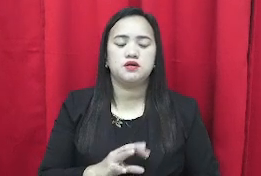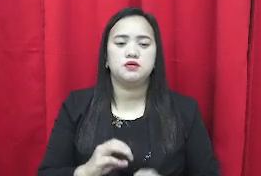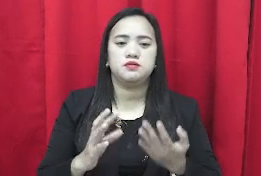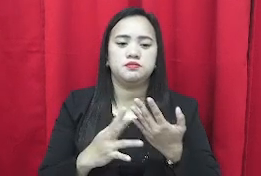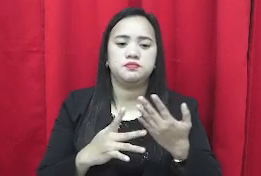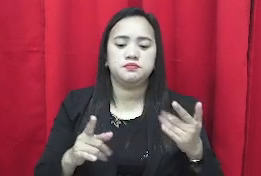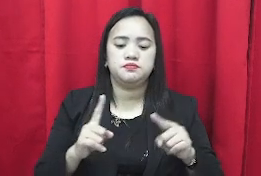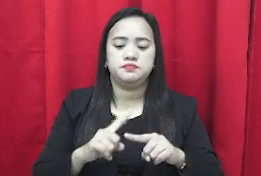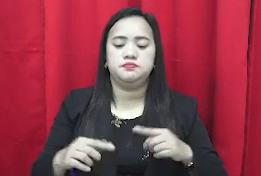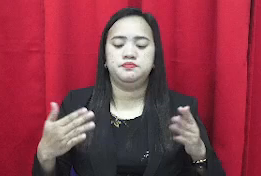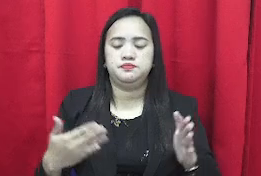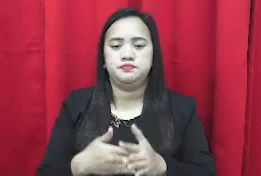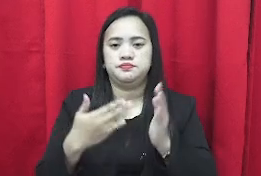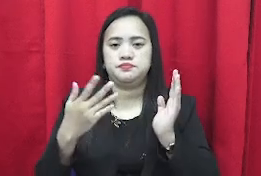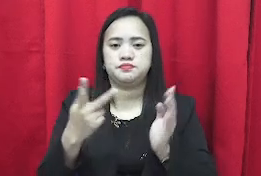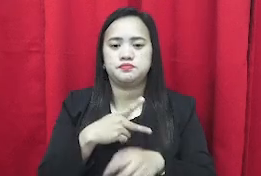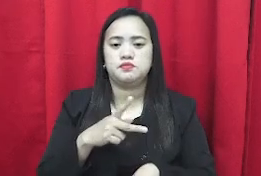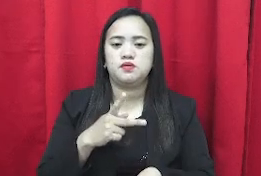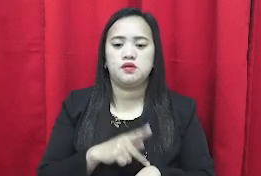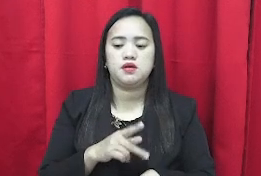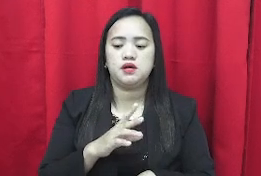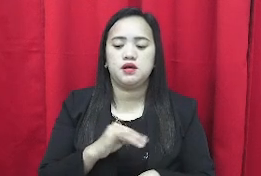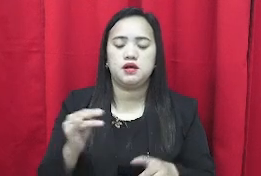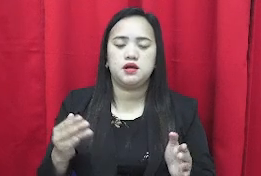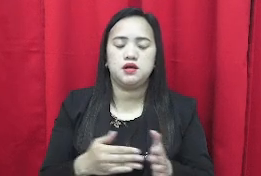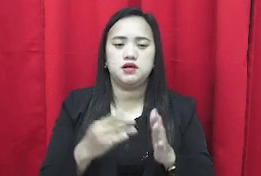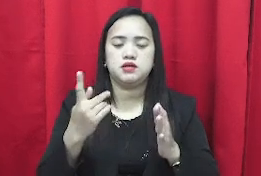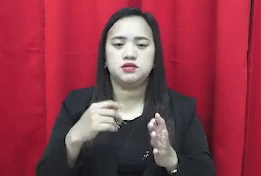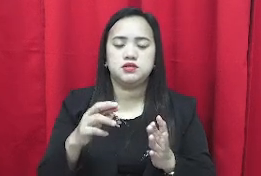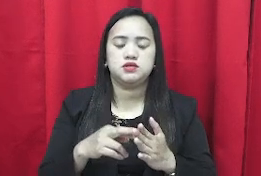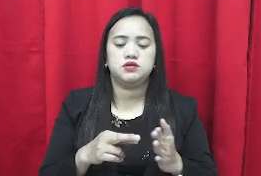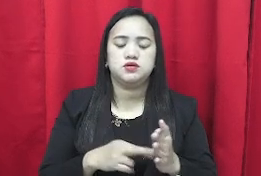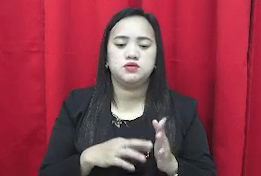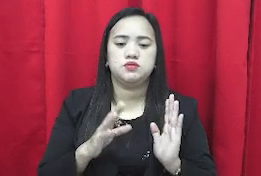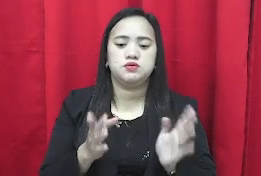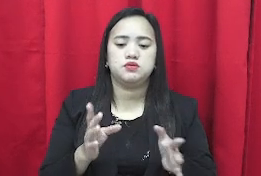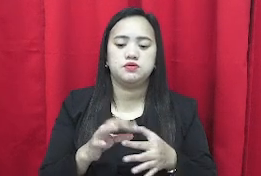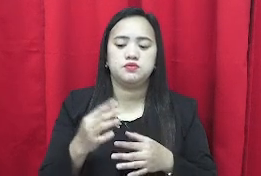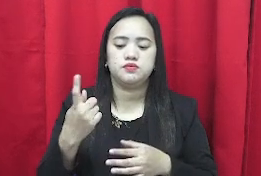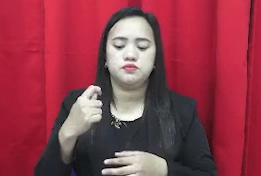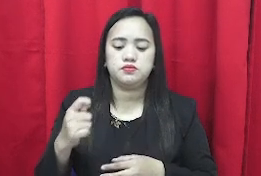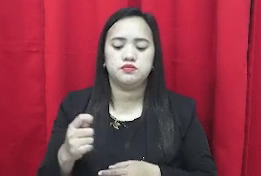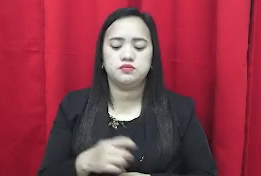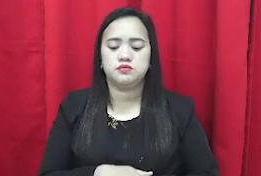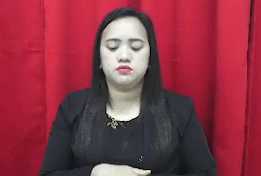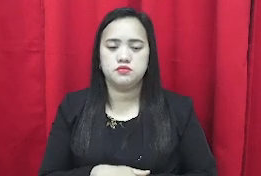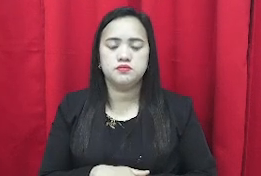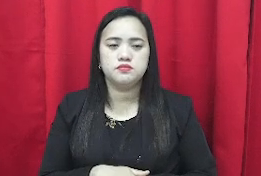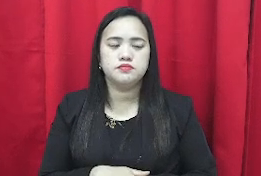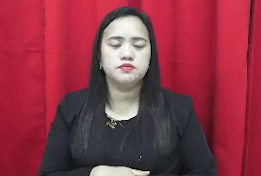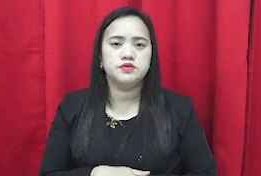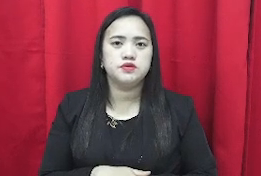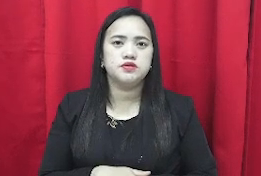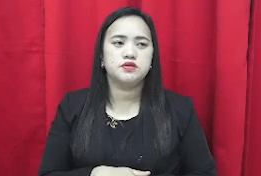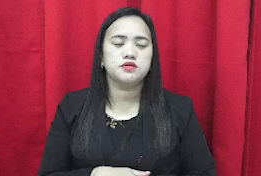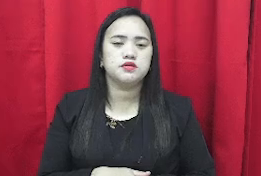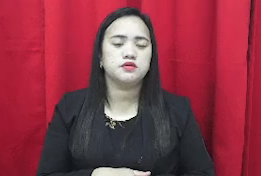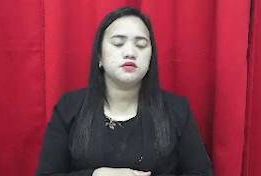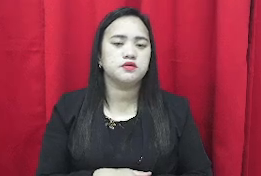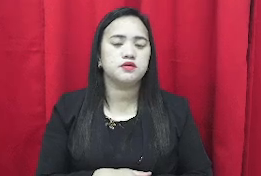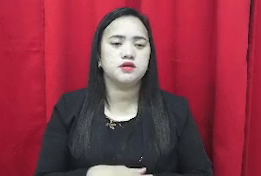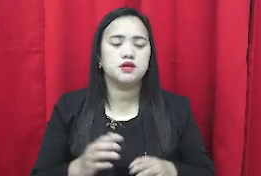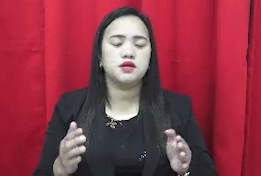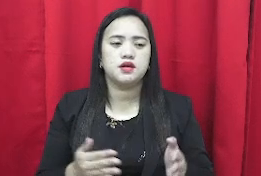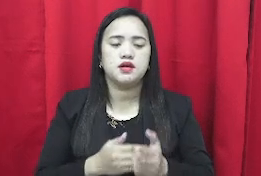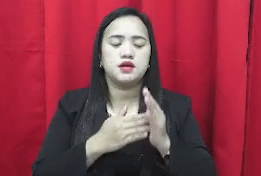principalities against power Against The ruler of darkness of this world against spiritual